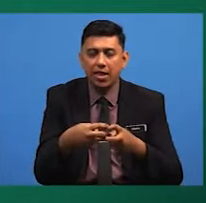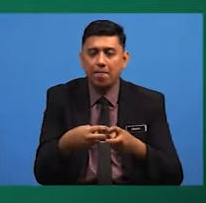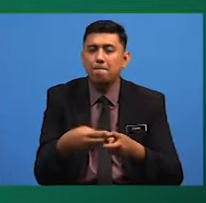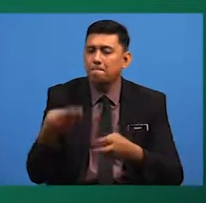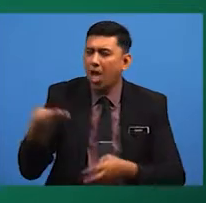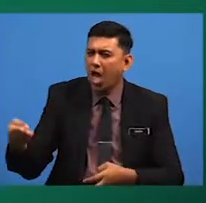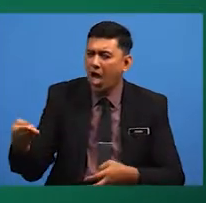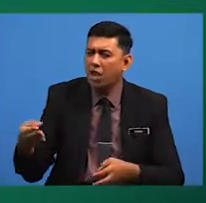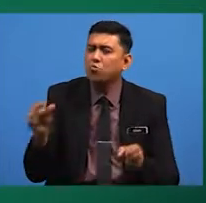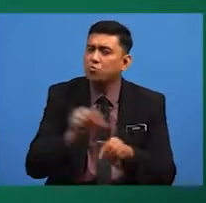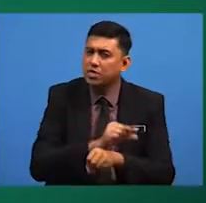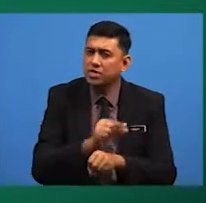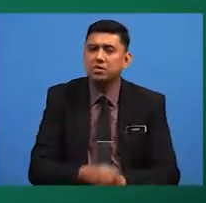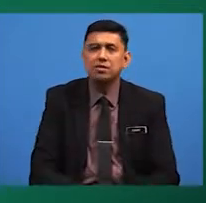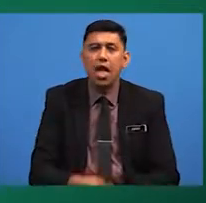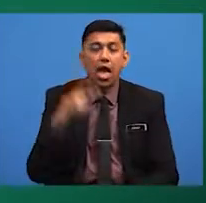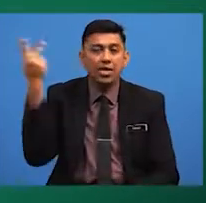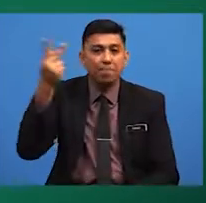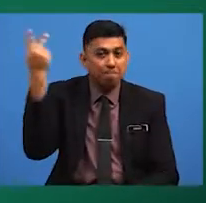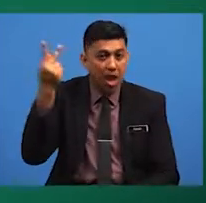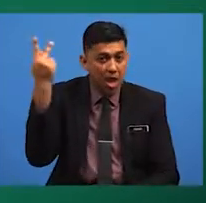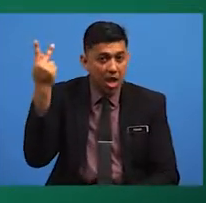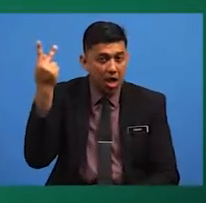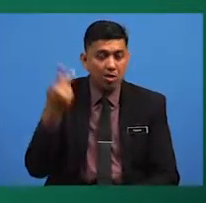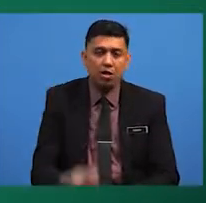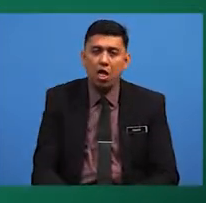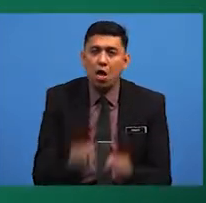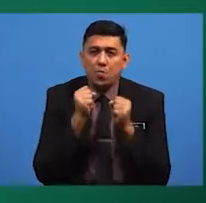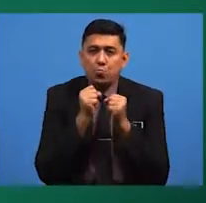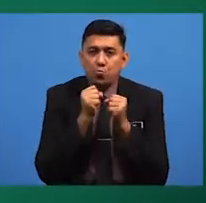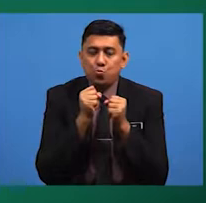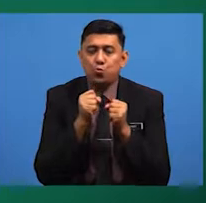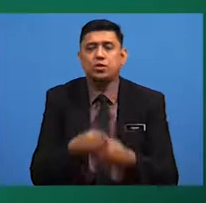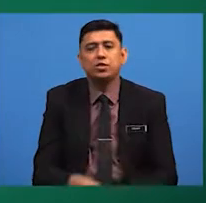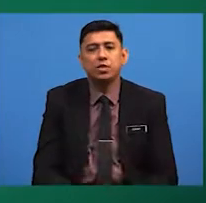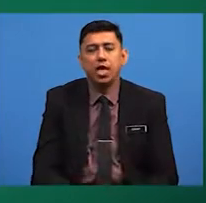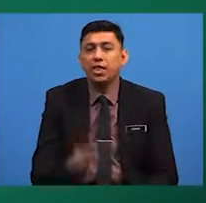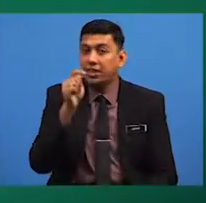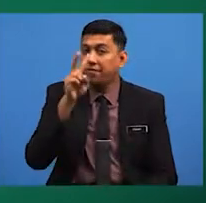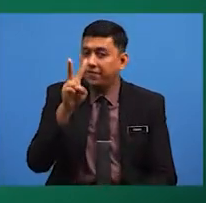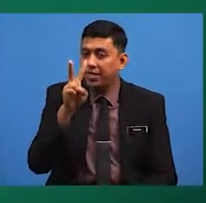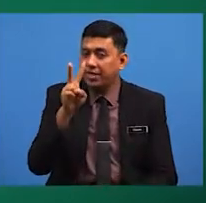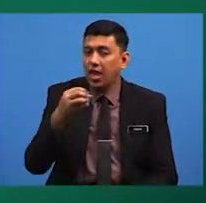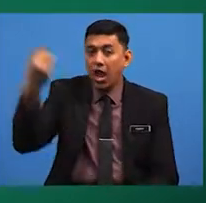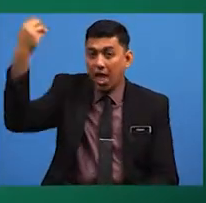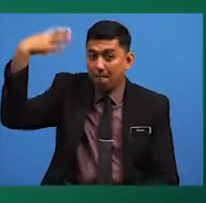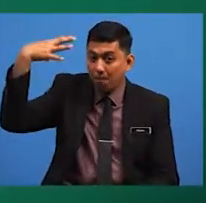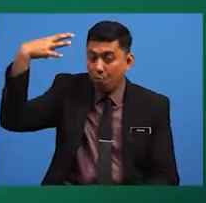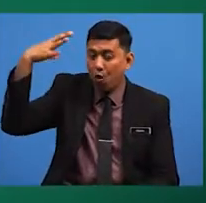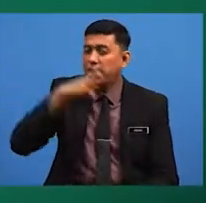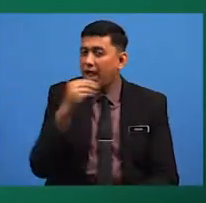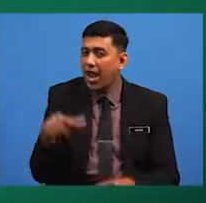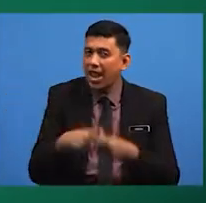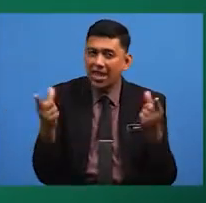berfungsi seperti contoh kipas penyaman udara television lampu